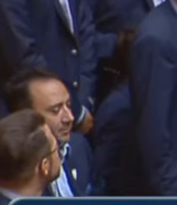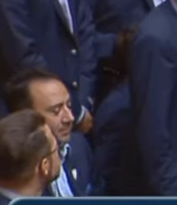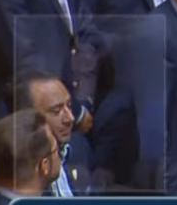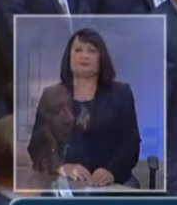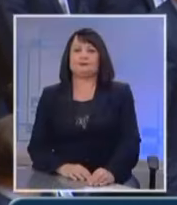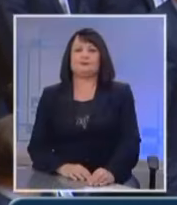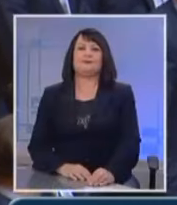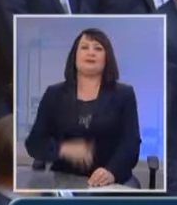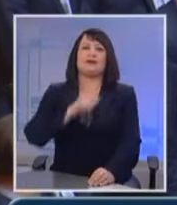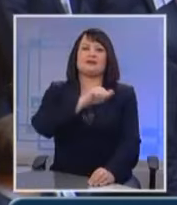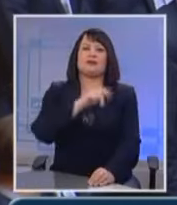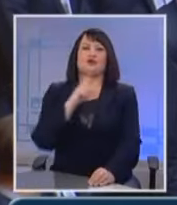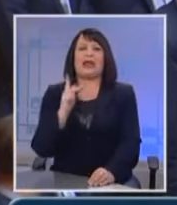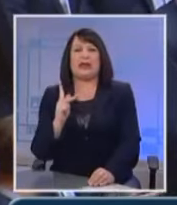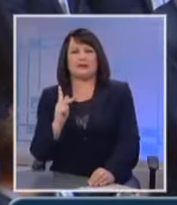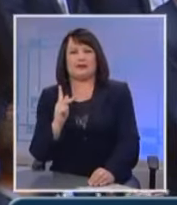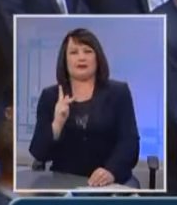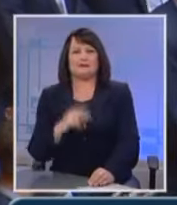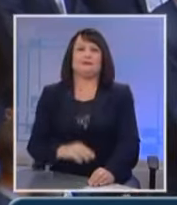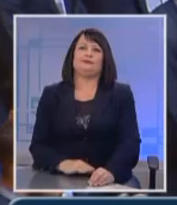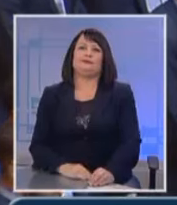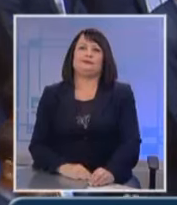Καλίτσαρης Αναστάσιος,